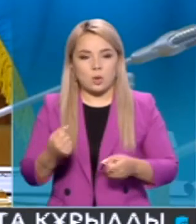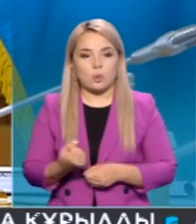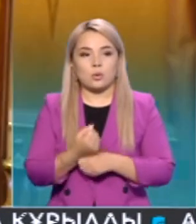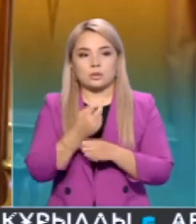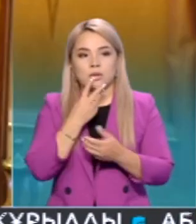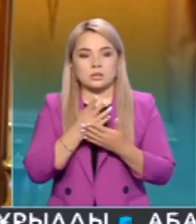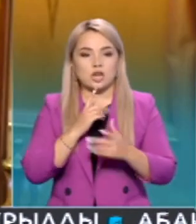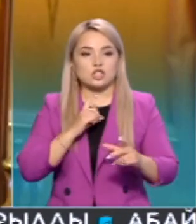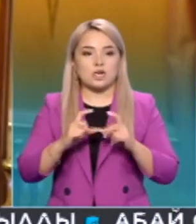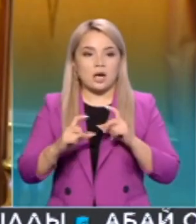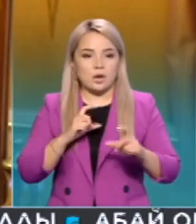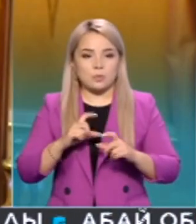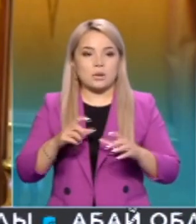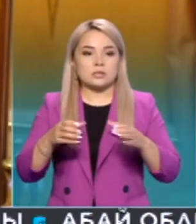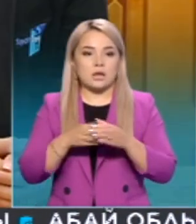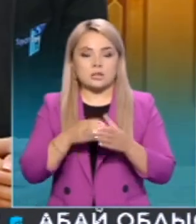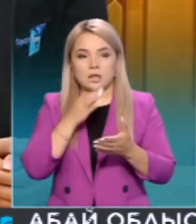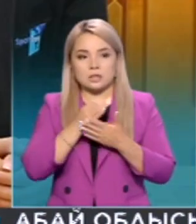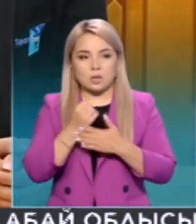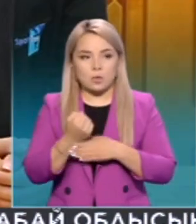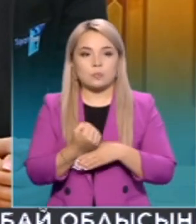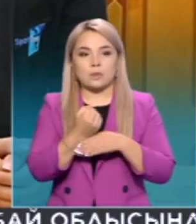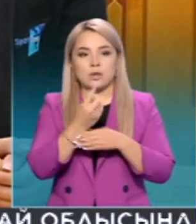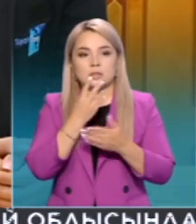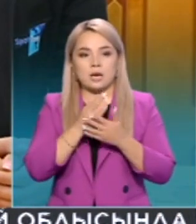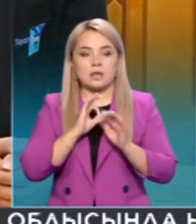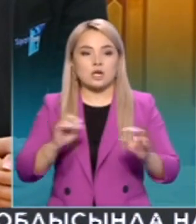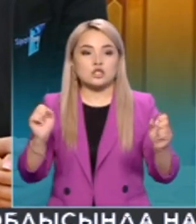Тоқаев шахмат саласын дамытуға қолдау көрсетілетінін атап өтіп,